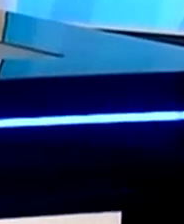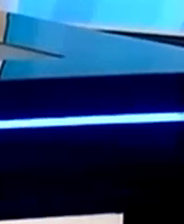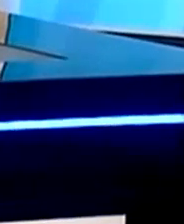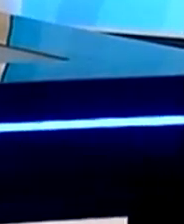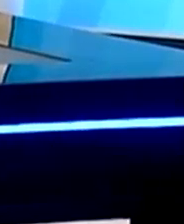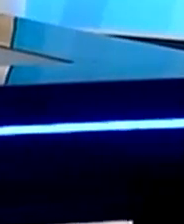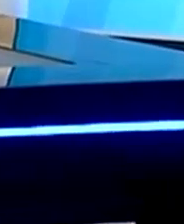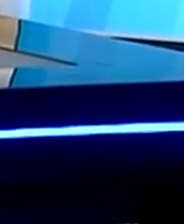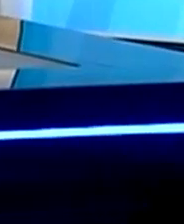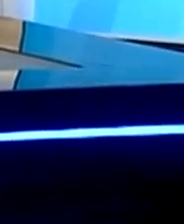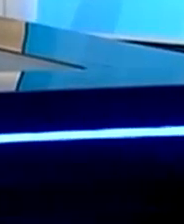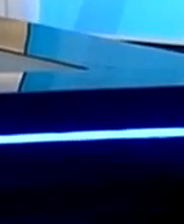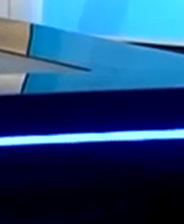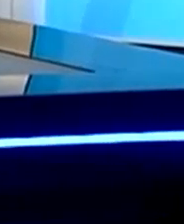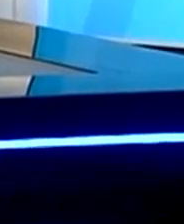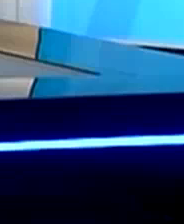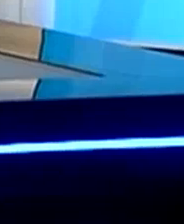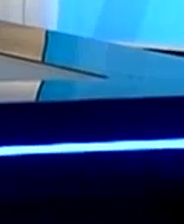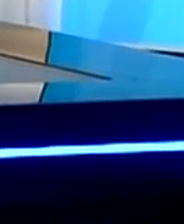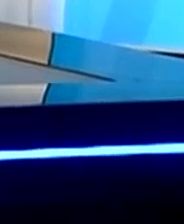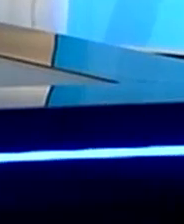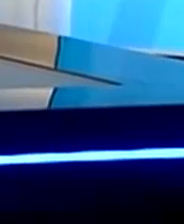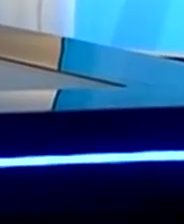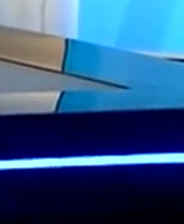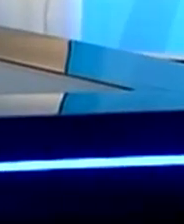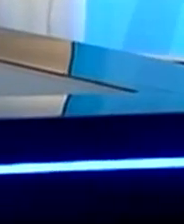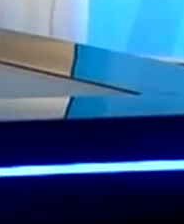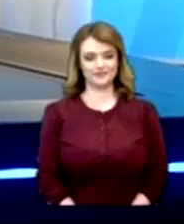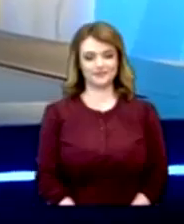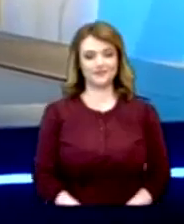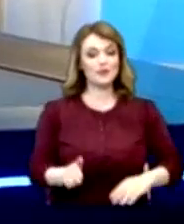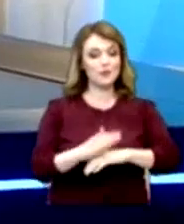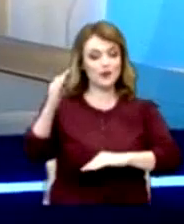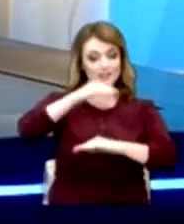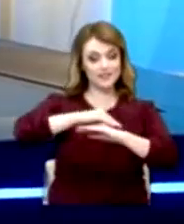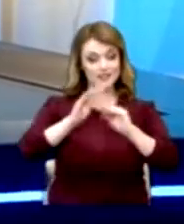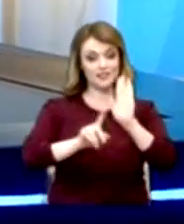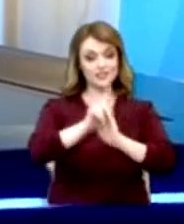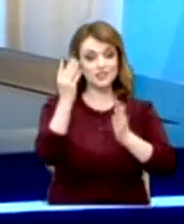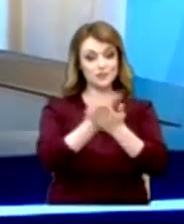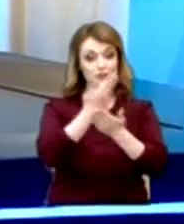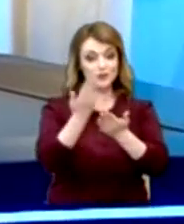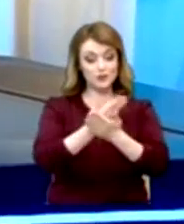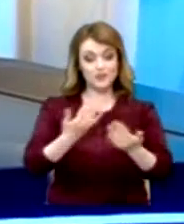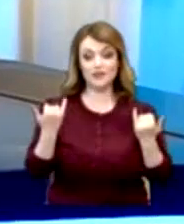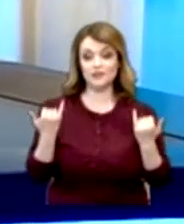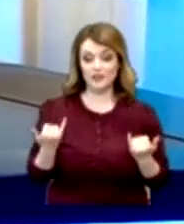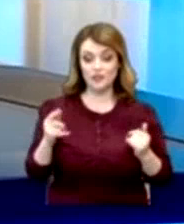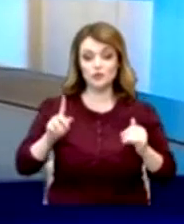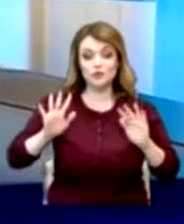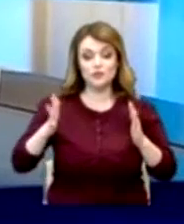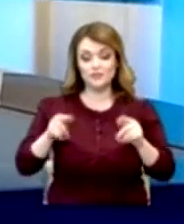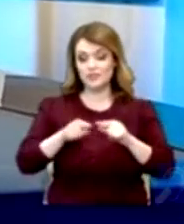Telejurnalul este prezentat de Vadim Cheptănaru. Bună seara și bine v-am găsit la Telejurnal. Iată